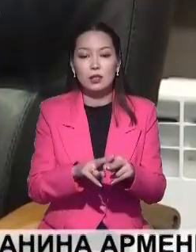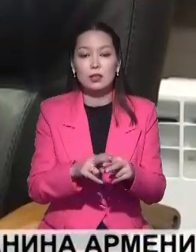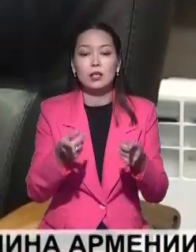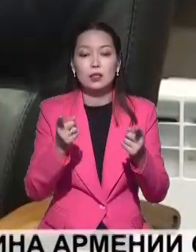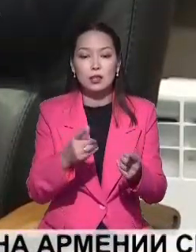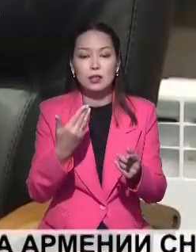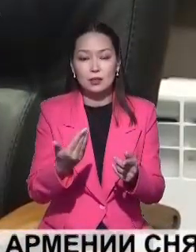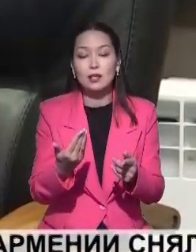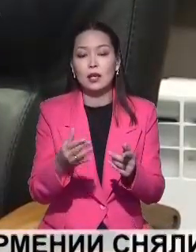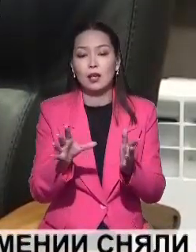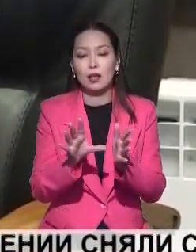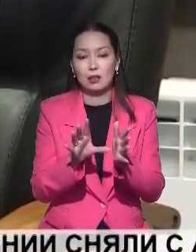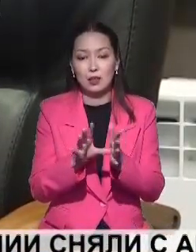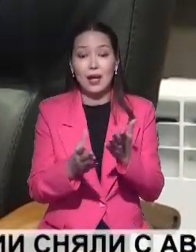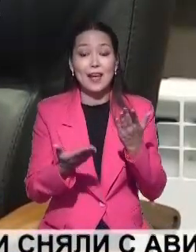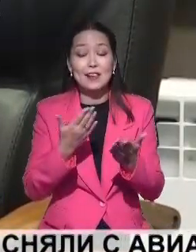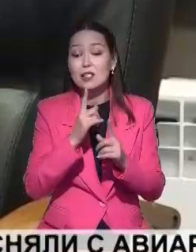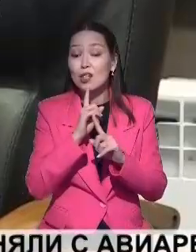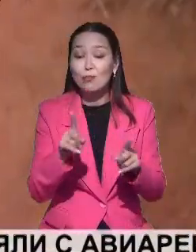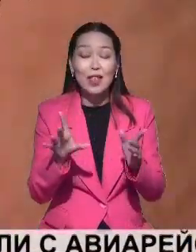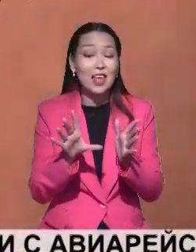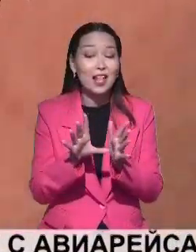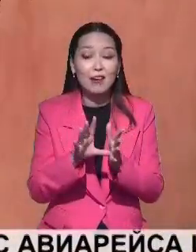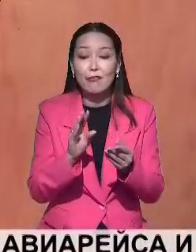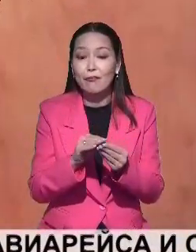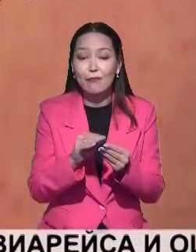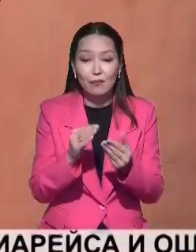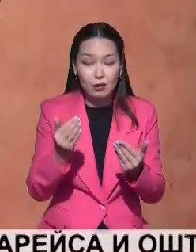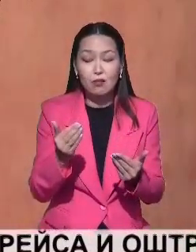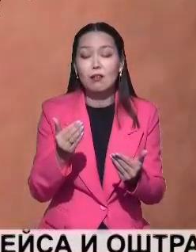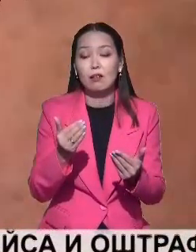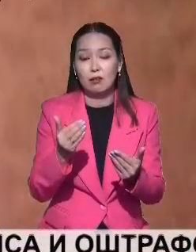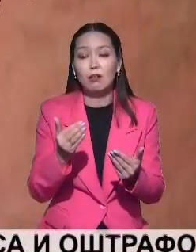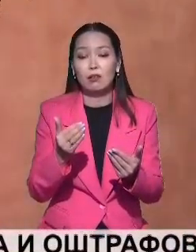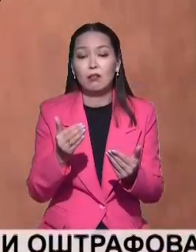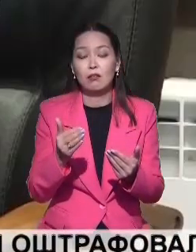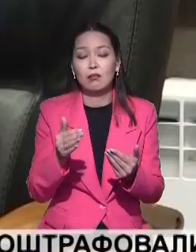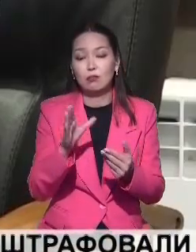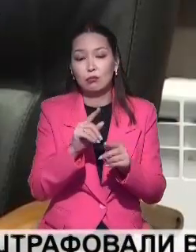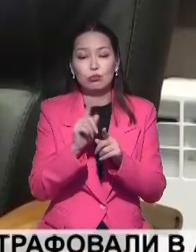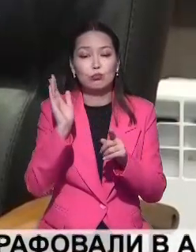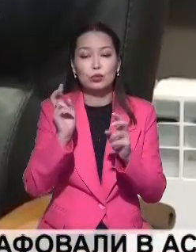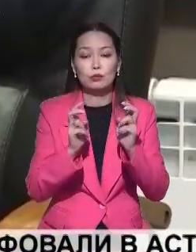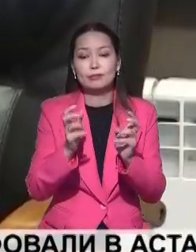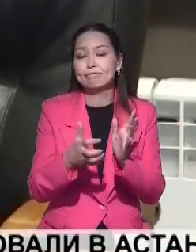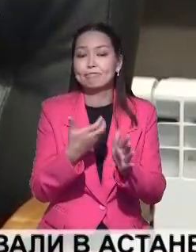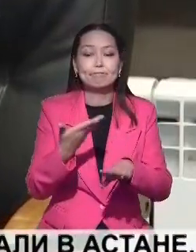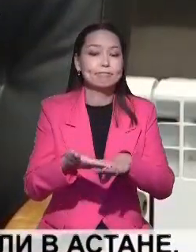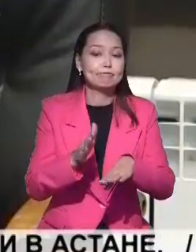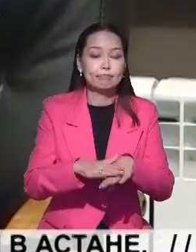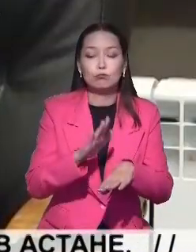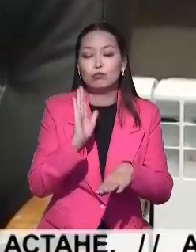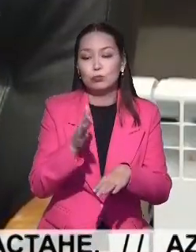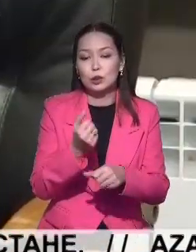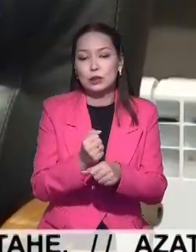далее, и так далее. Если не будет стабильного электричества, то на развитии промышленности тяжелой или обрабатывающих,